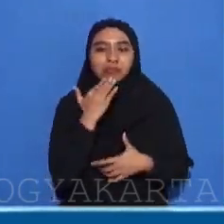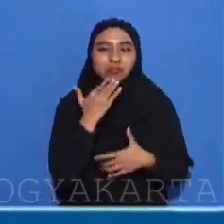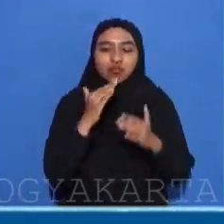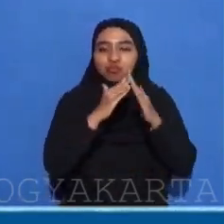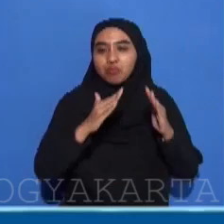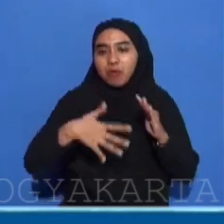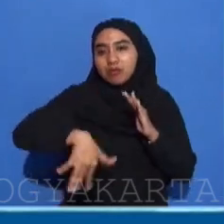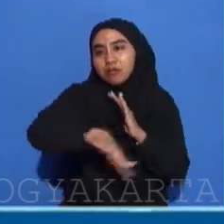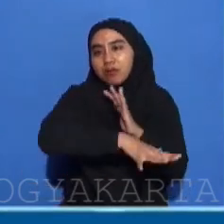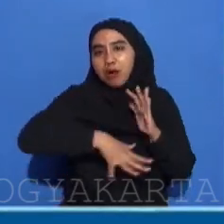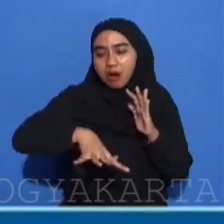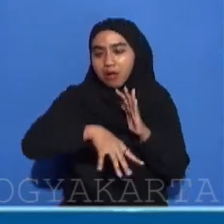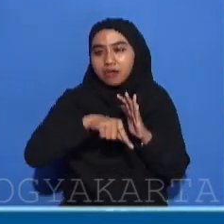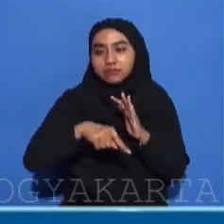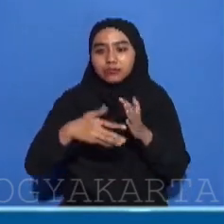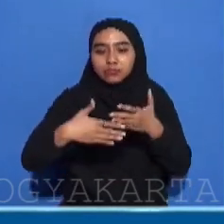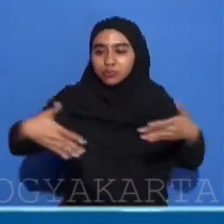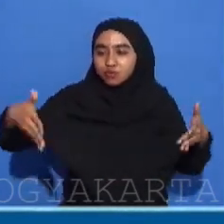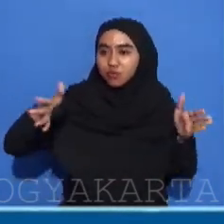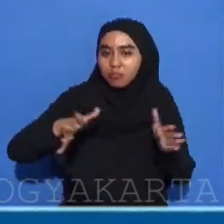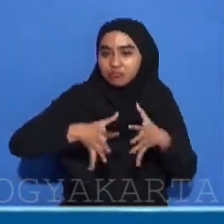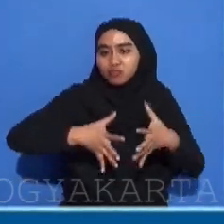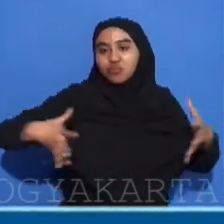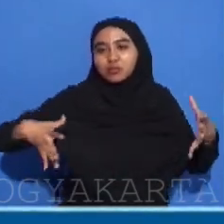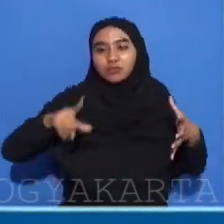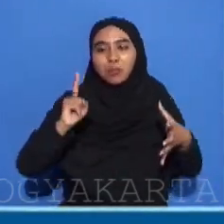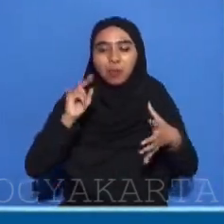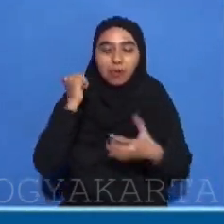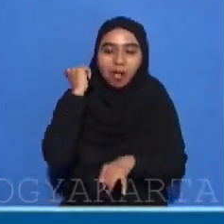betah-pekawisan ingkang radior jalaran Oyo tibon Flamboyan